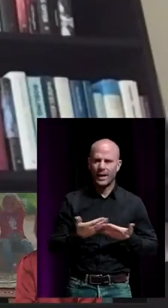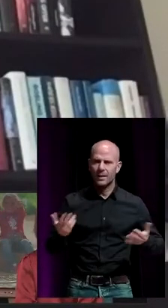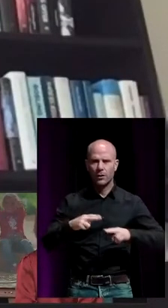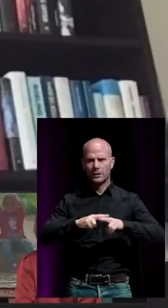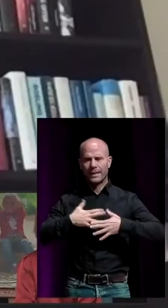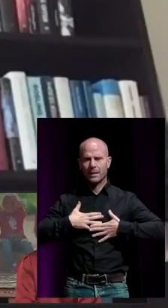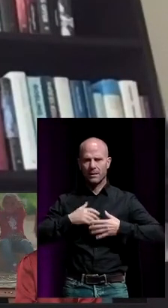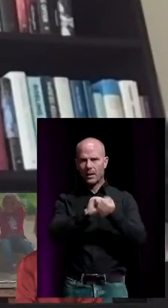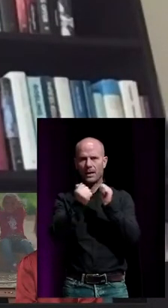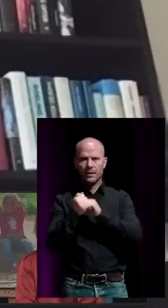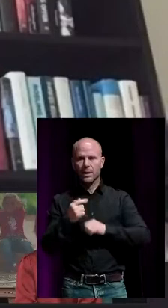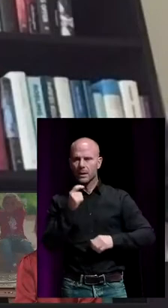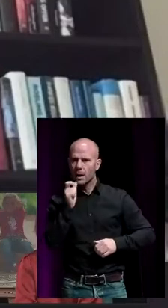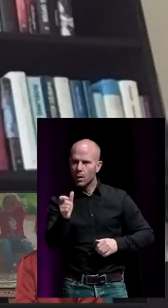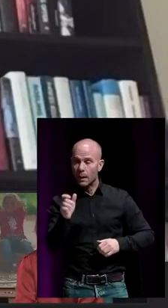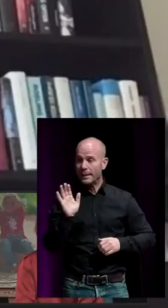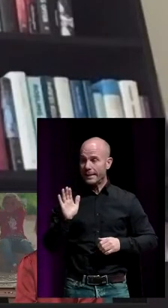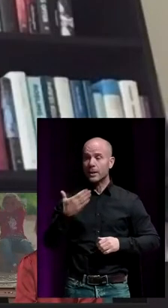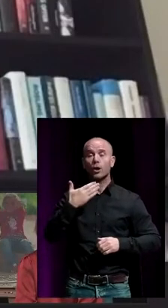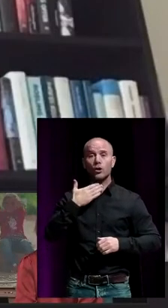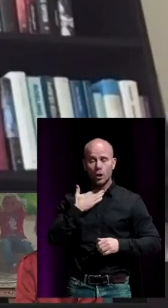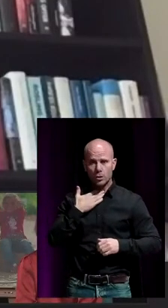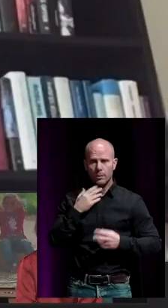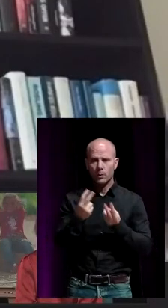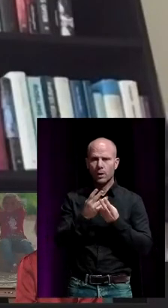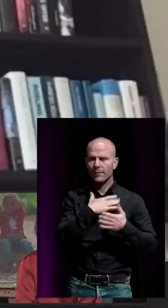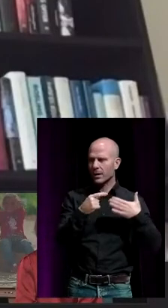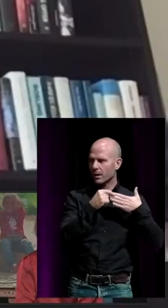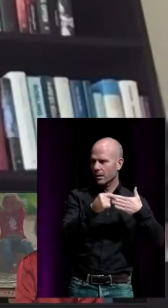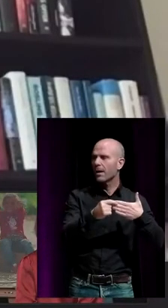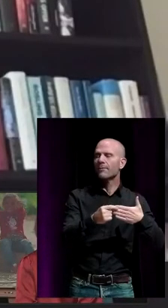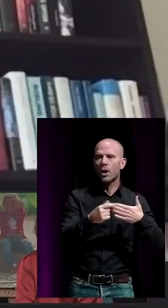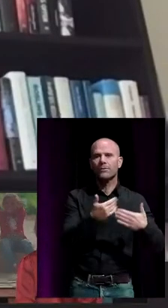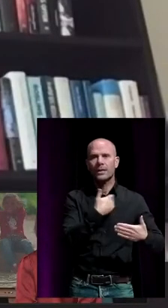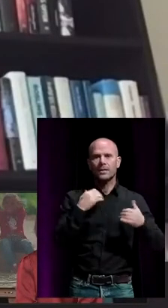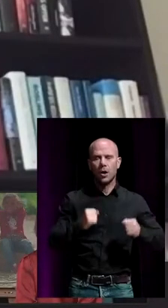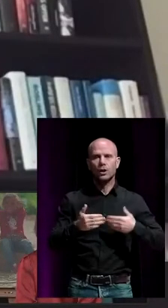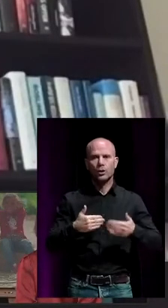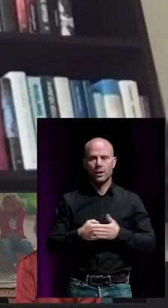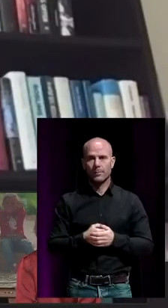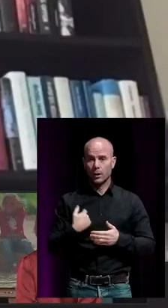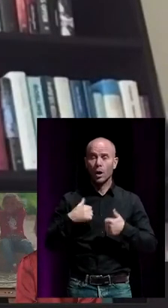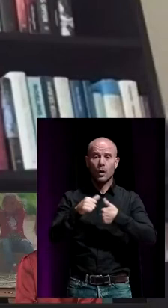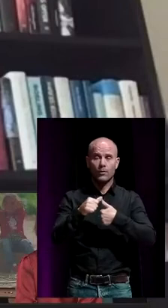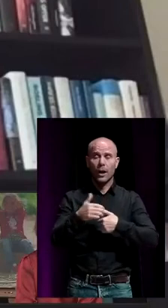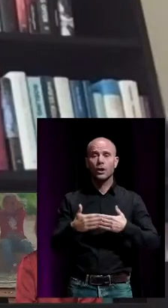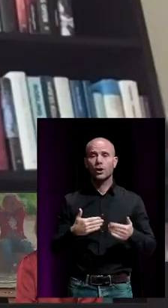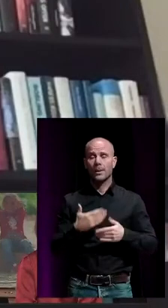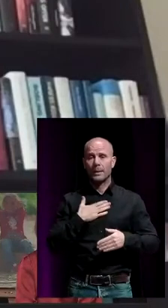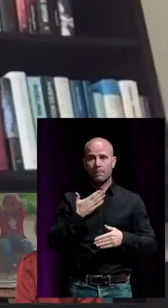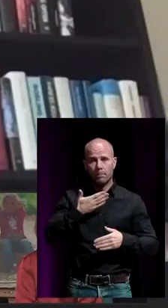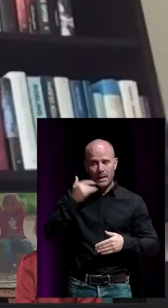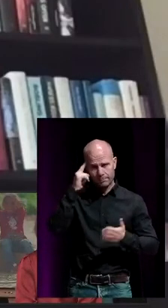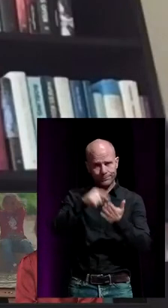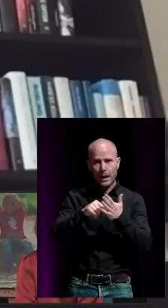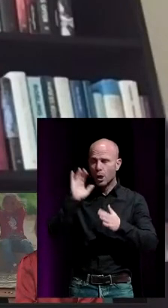ska förändras. För det är med din röst som vi också får vägledning i vad vi ska göra. Jag lovar att göra mitt bästa för att lyssna och att